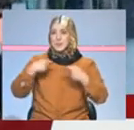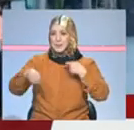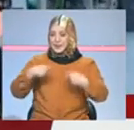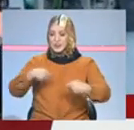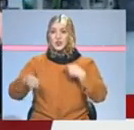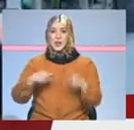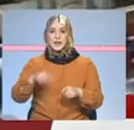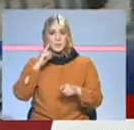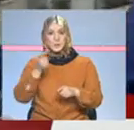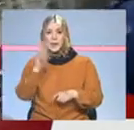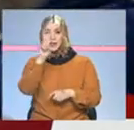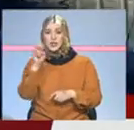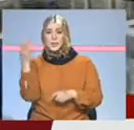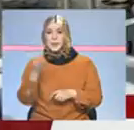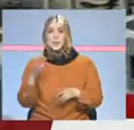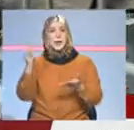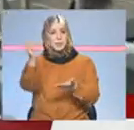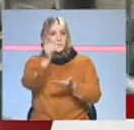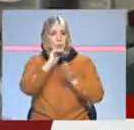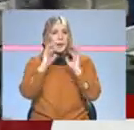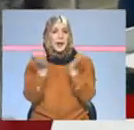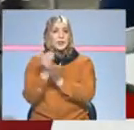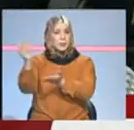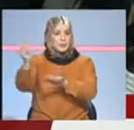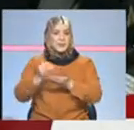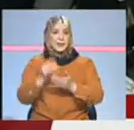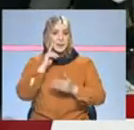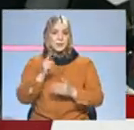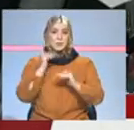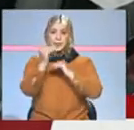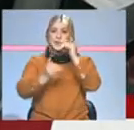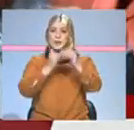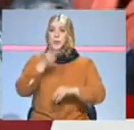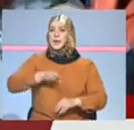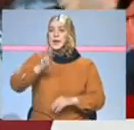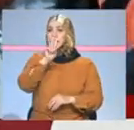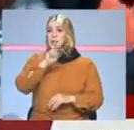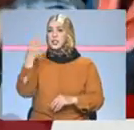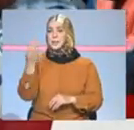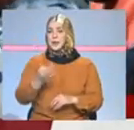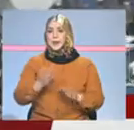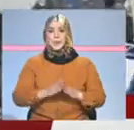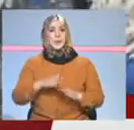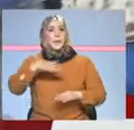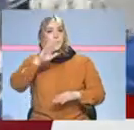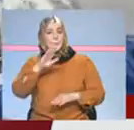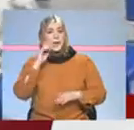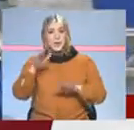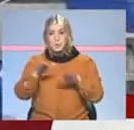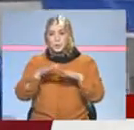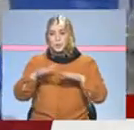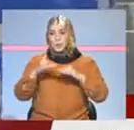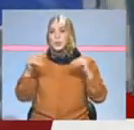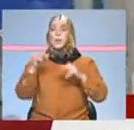الذي يمثل 20% من حجم الصادرات حقق تطورا بأكثر من 20%. أما على مستوى